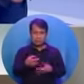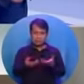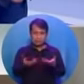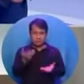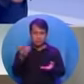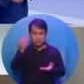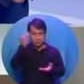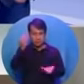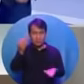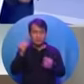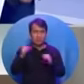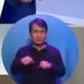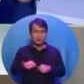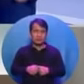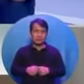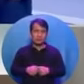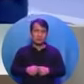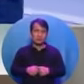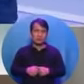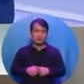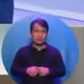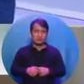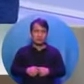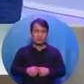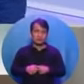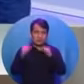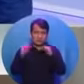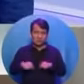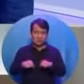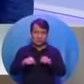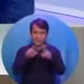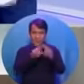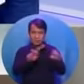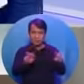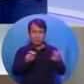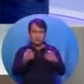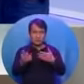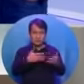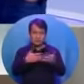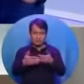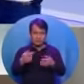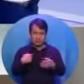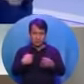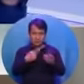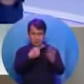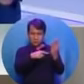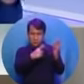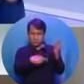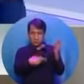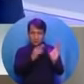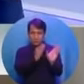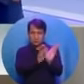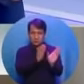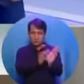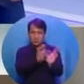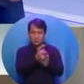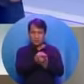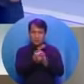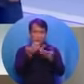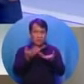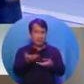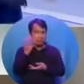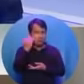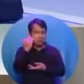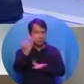kung gano'n. Okay, perfect. Sige. Yun nga po sinasabi ko, pwede ho natin ipa, kami na ho sigurong gagastos, patingin ho natin sa isang psychology o psychiatrist, bakit